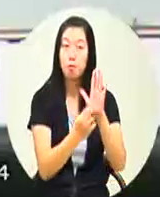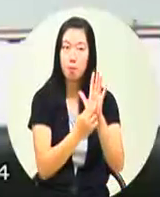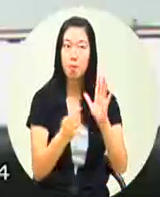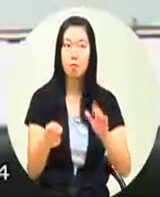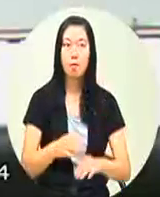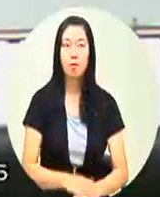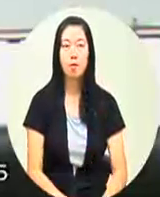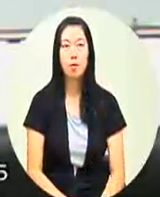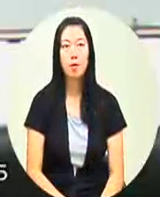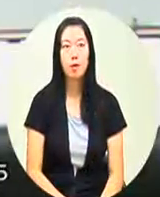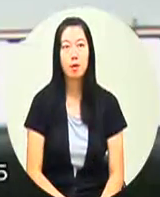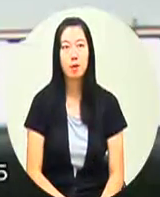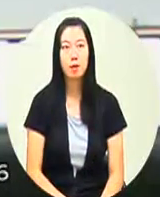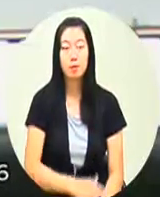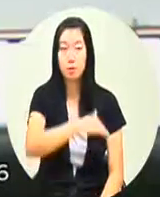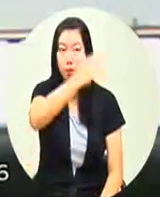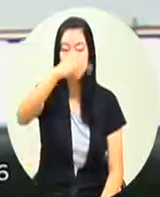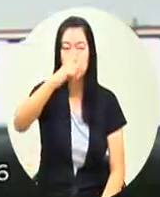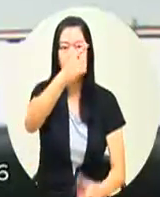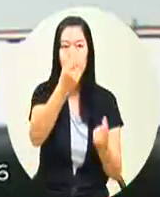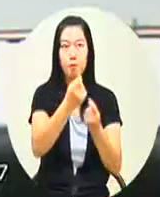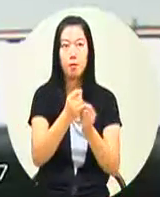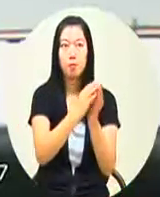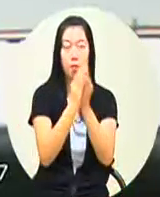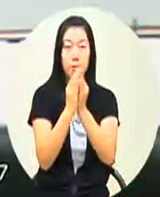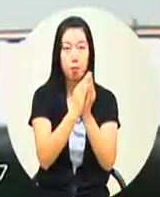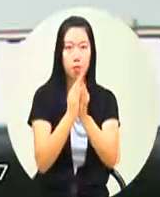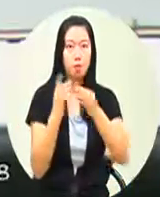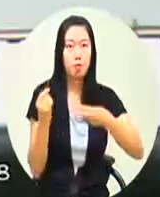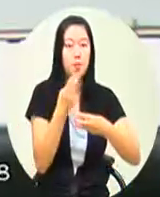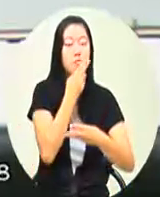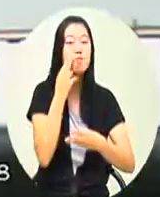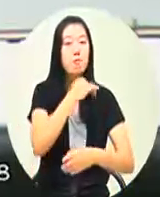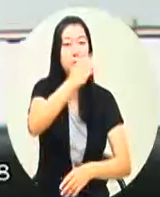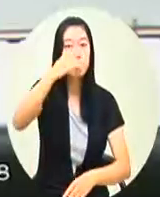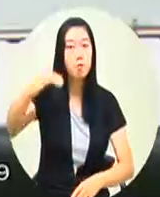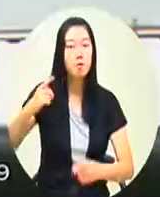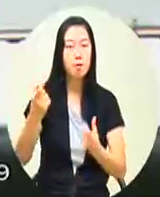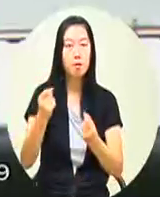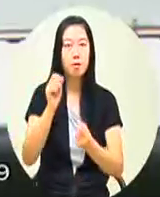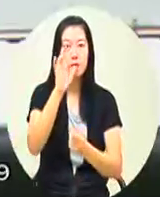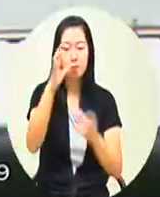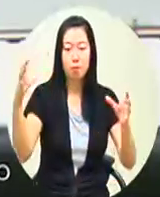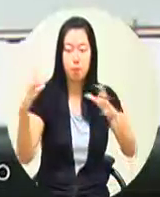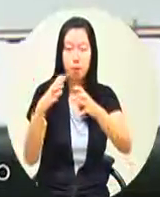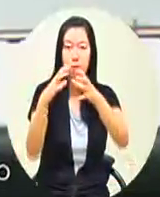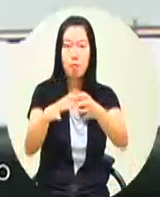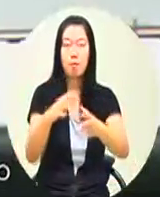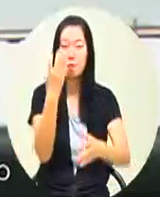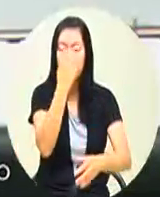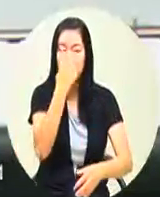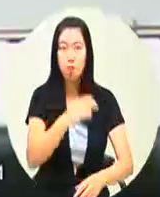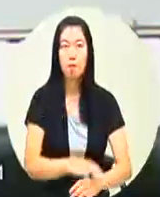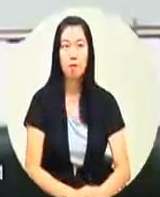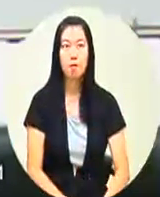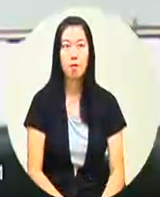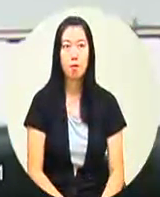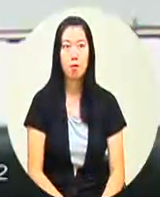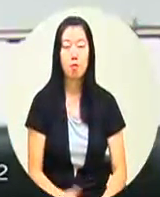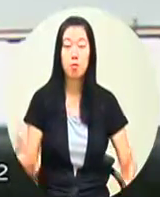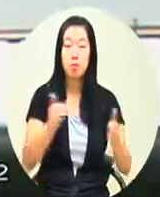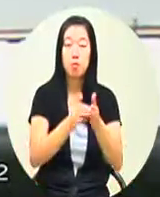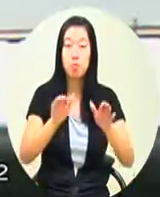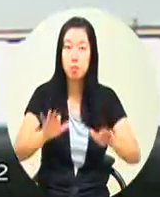的四溪，桃园梅秀台也有一个会勘的点，我不知道到现在